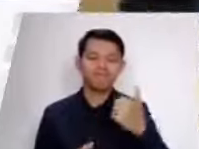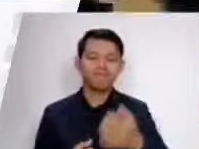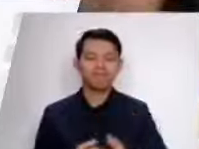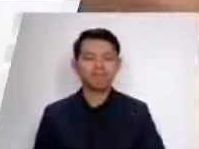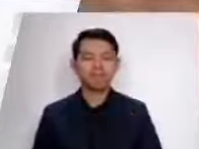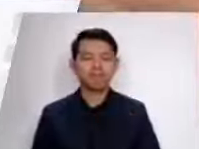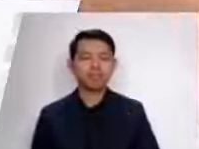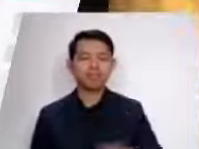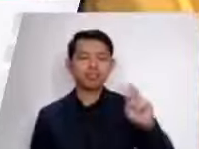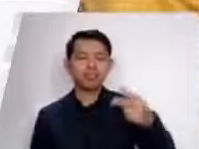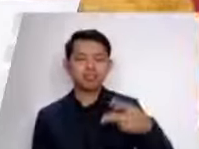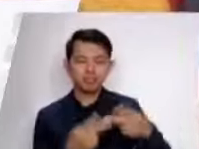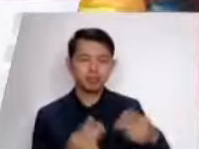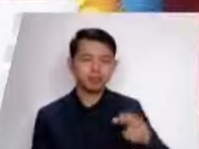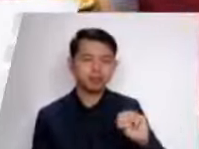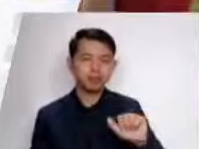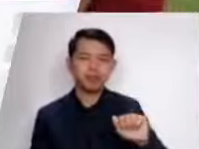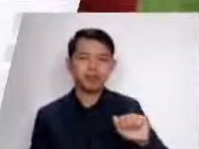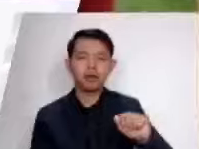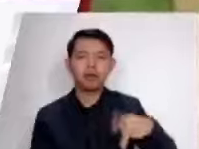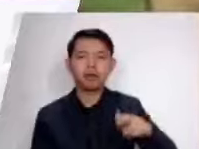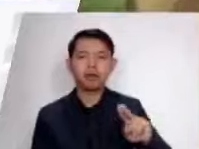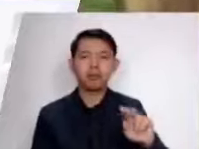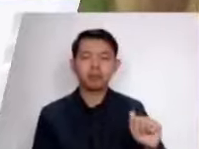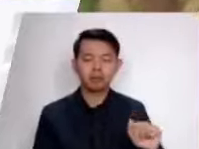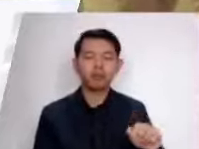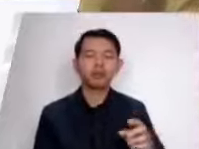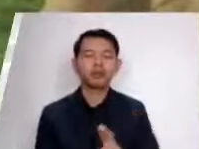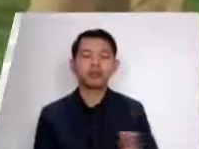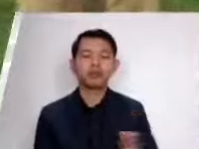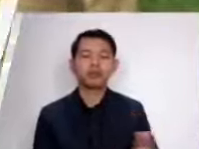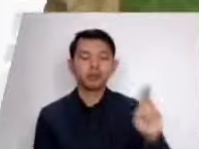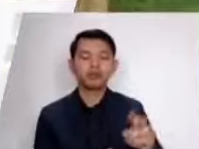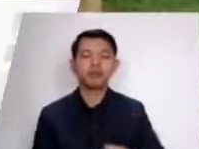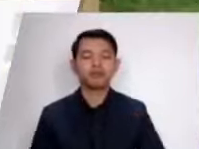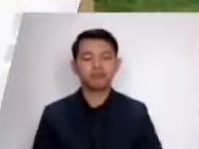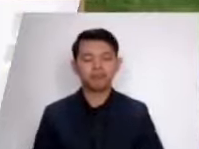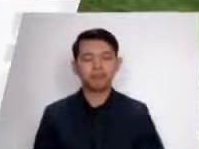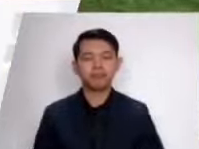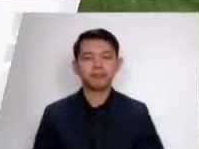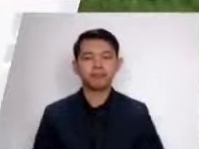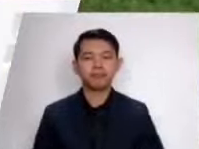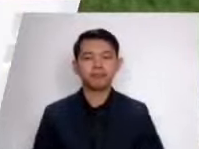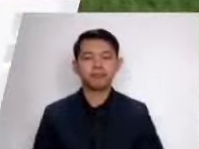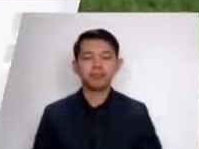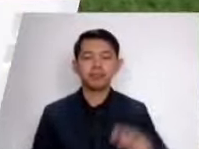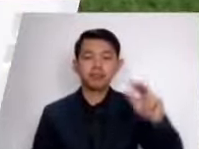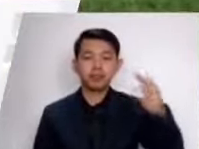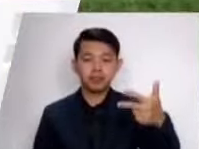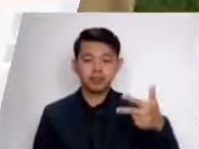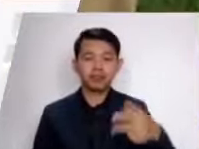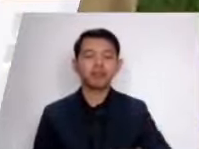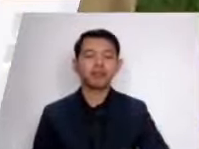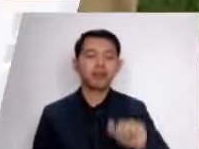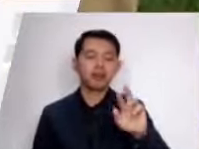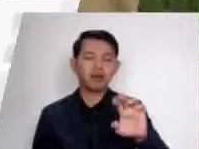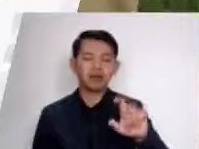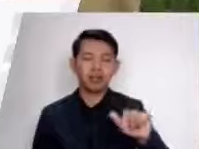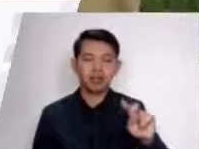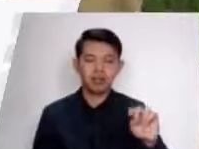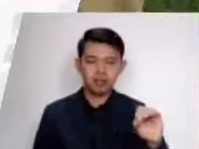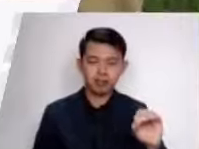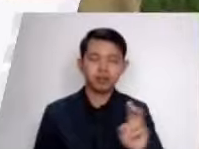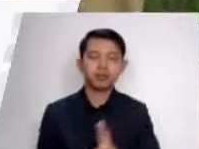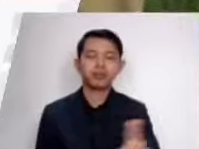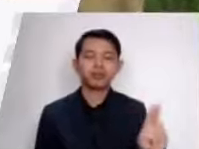Mapua University na may 584 points. Habang third place ang Arellano University sa score na 540